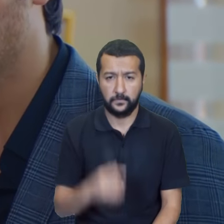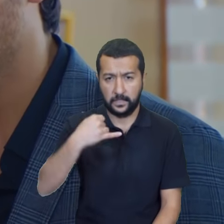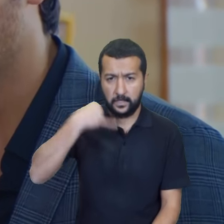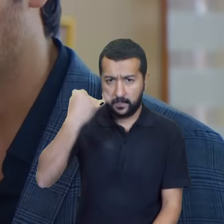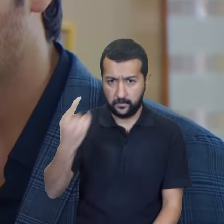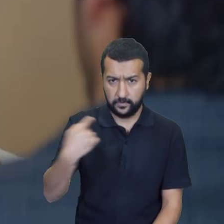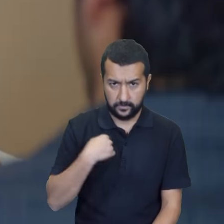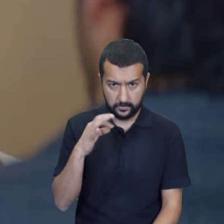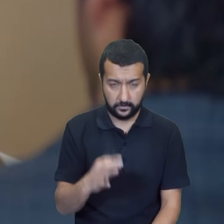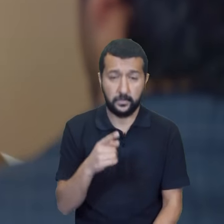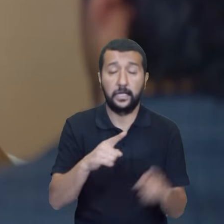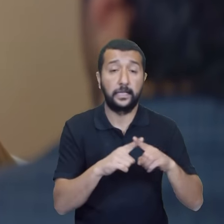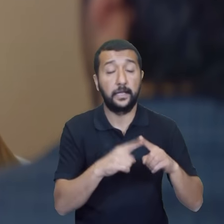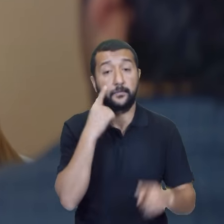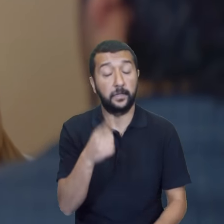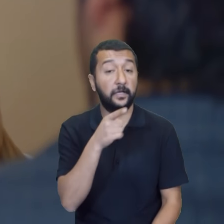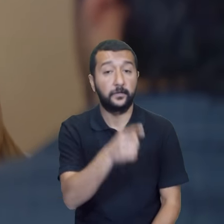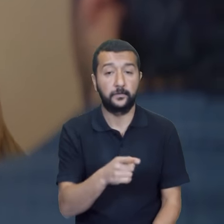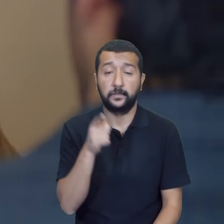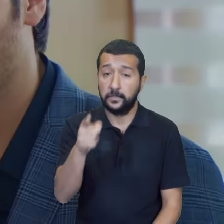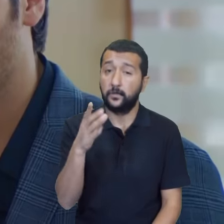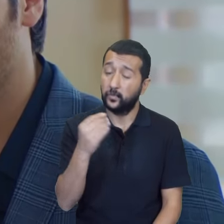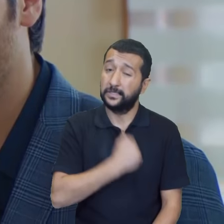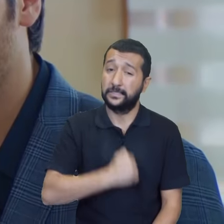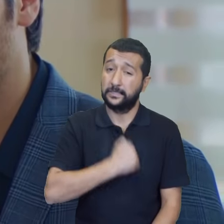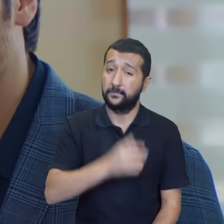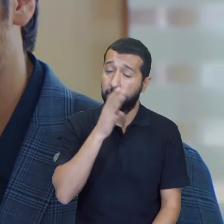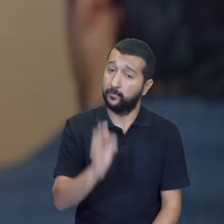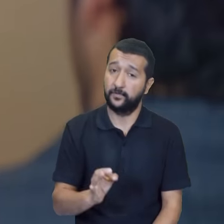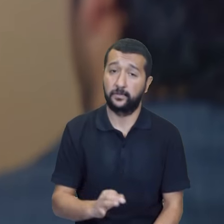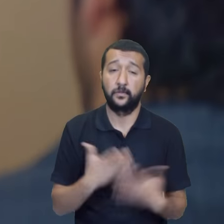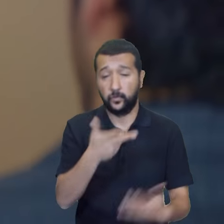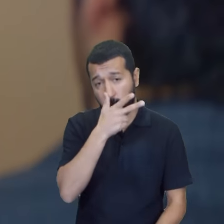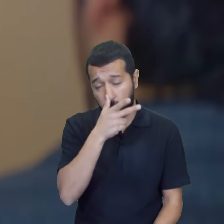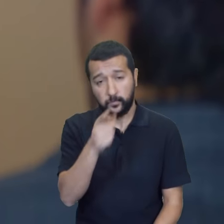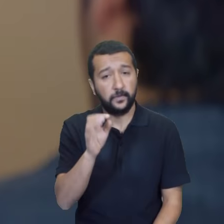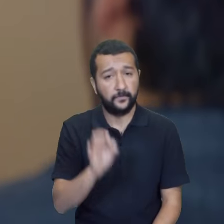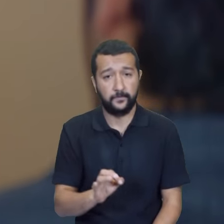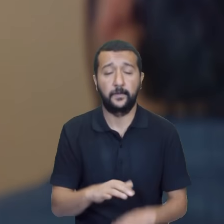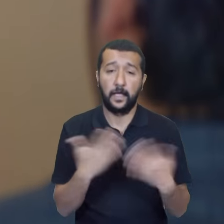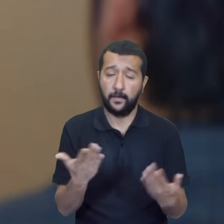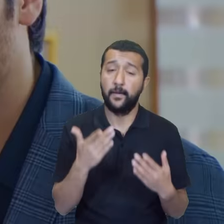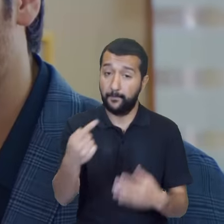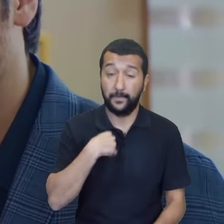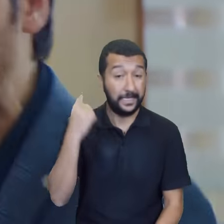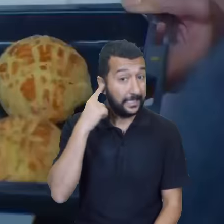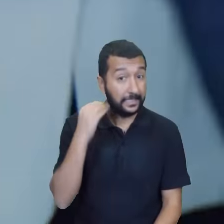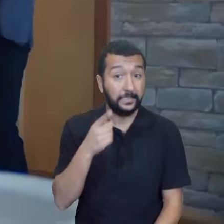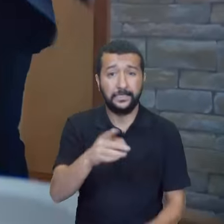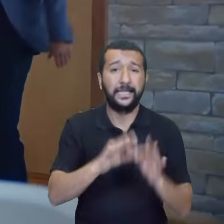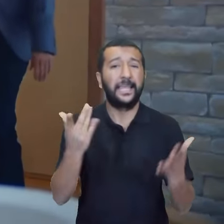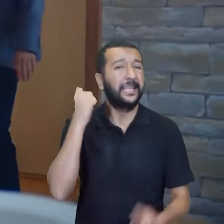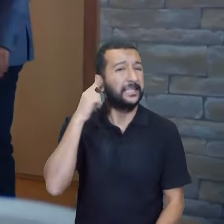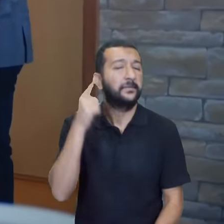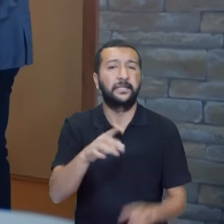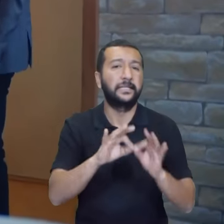Dalga mı geçiyorsun sen benimle? Tarık bak, seni çok kızdırdım biliyorum, üzdüm. Ama eğer beni dinlersen... Neyi